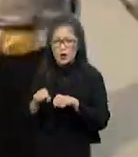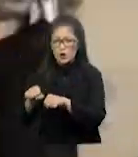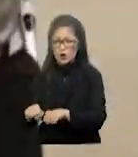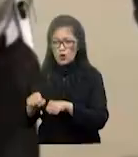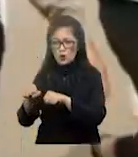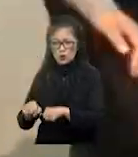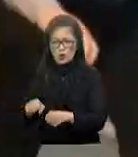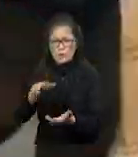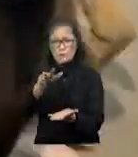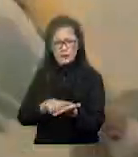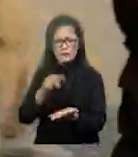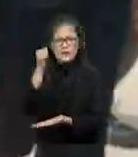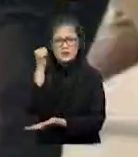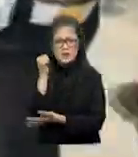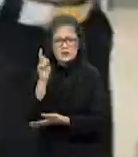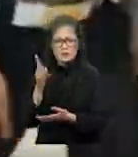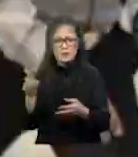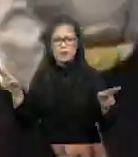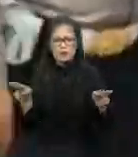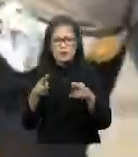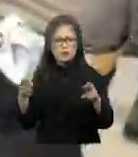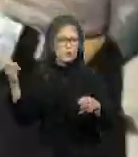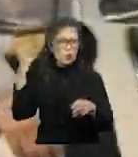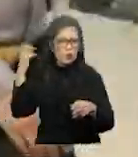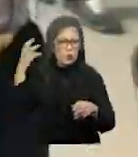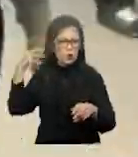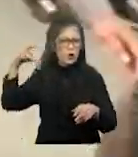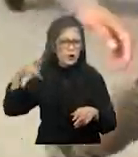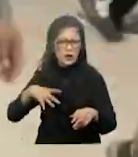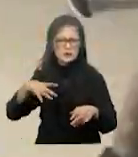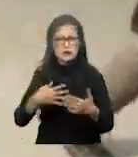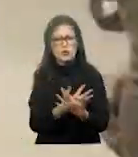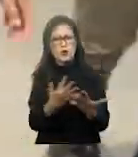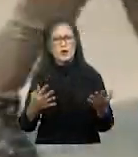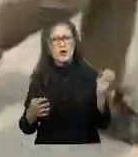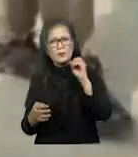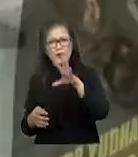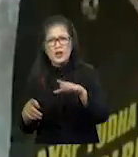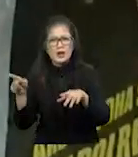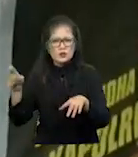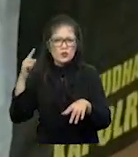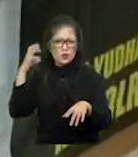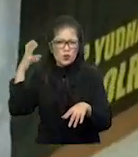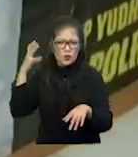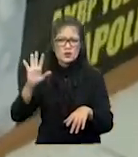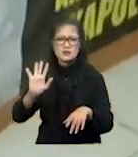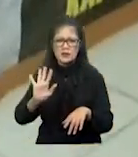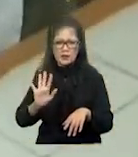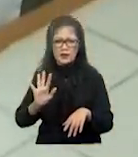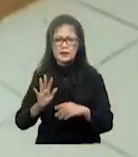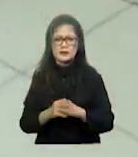lalai menyetel musik dengan volume kencang hingga mengakibatkan teriakan warga yang berupaya mencegah odong-odong melintas di